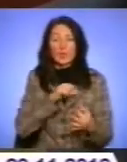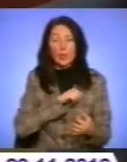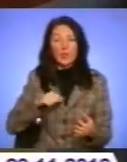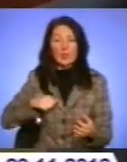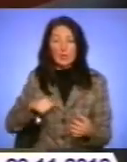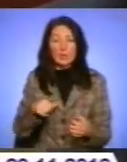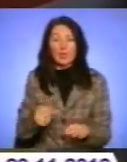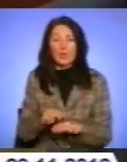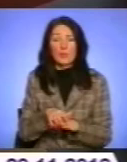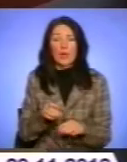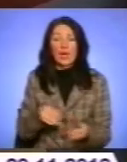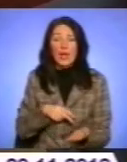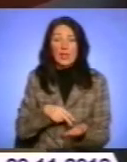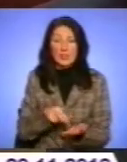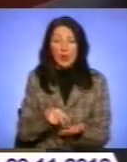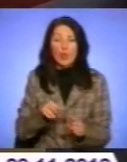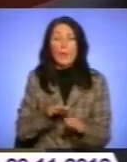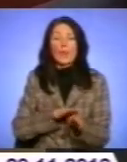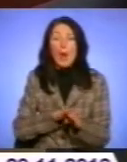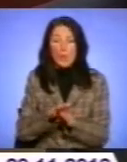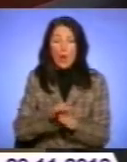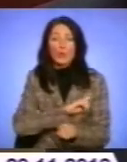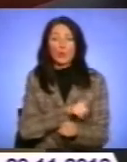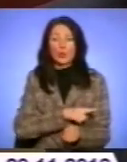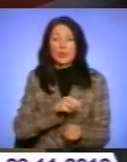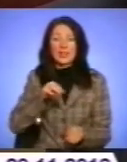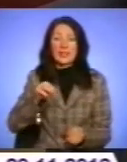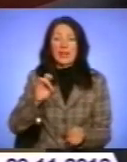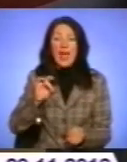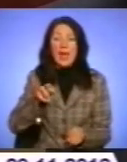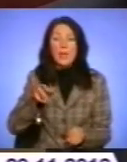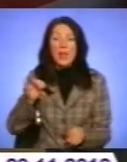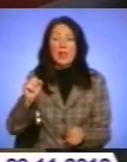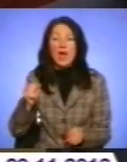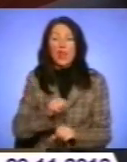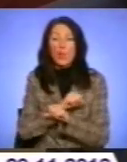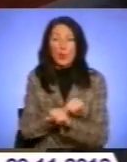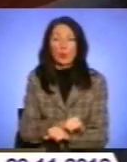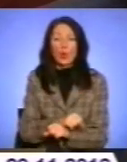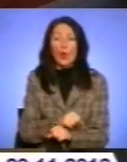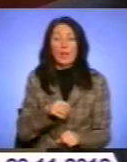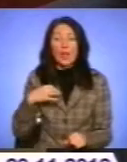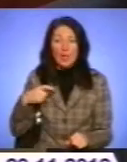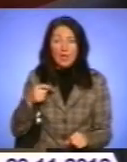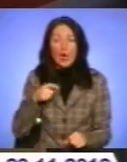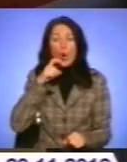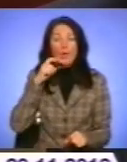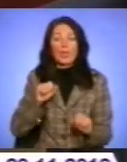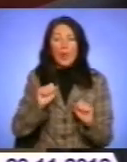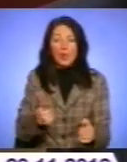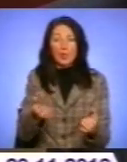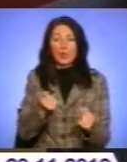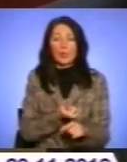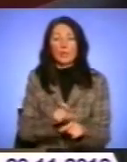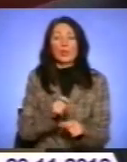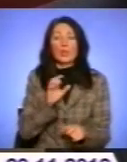З виходом на повну потужність терміналу в порту Південний Україна зможе отримувати більше 10 мільярдів кубів газу на